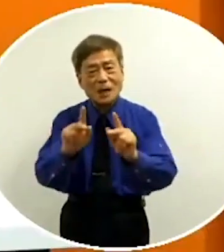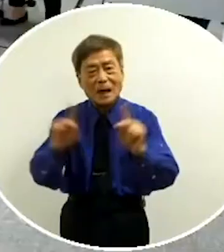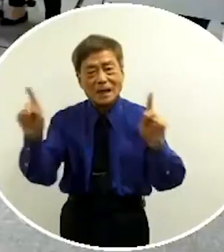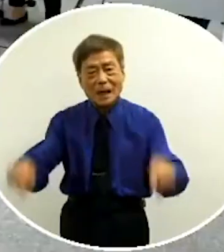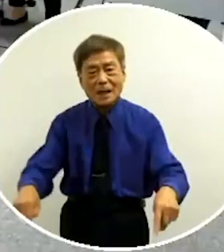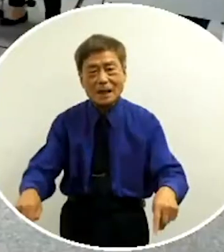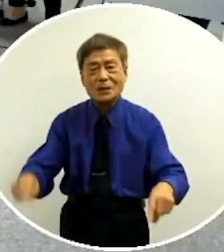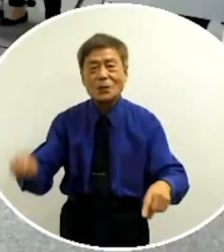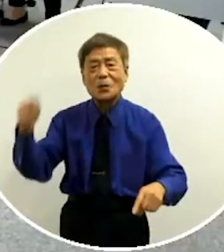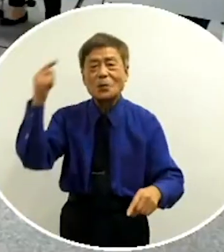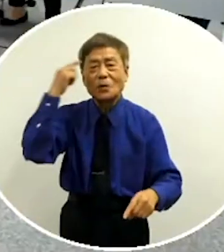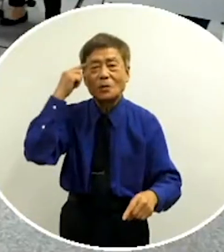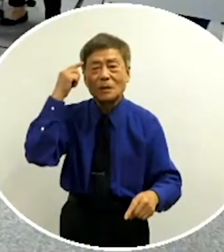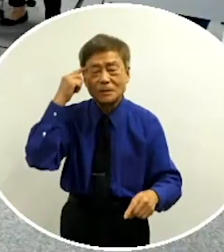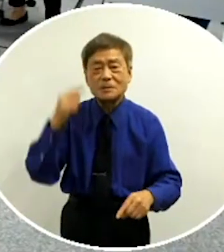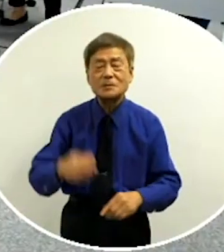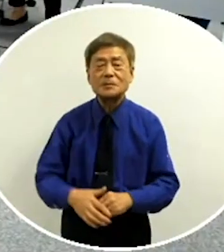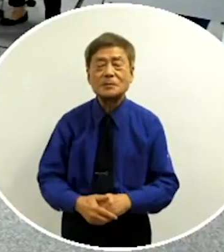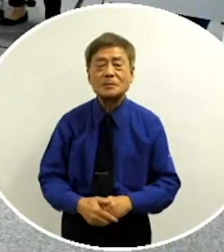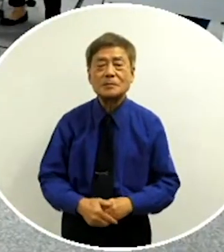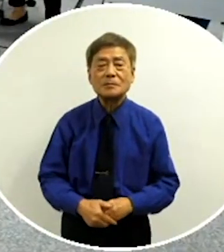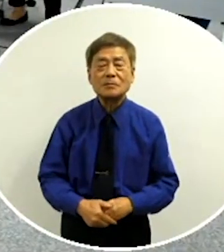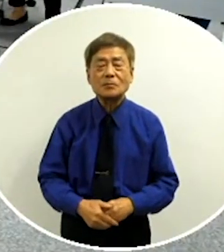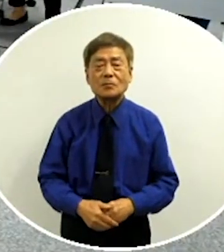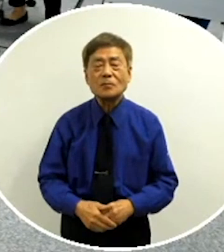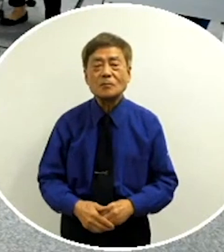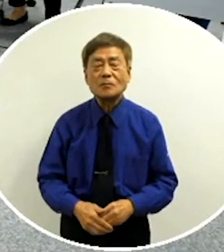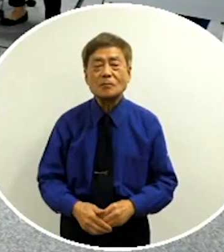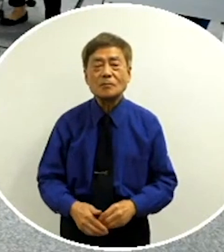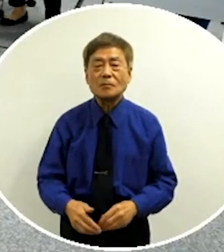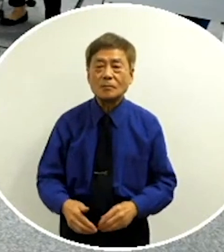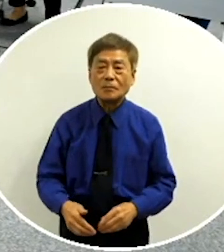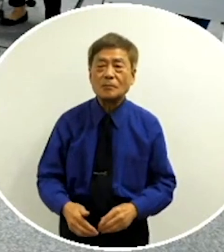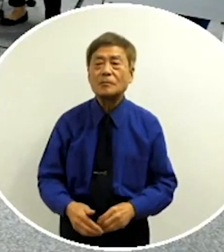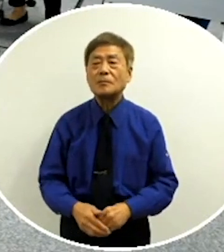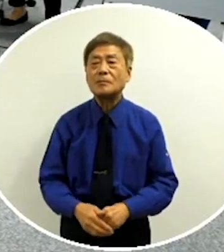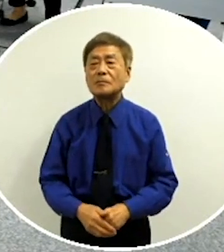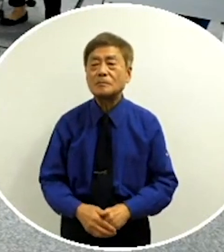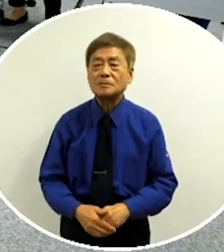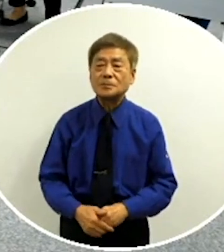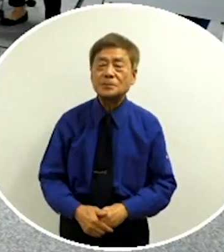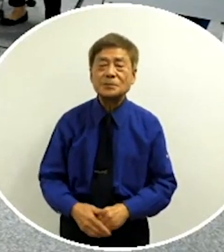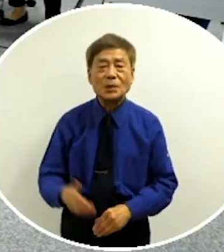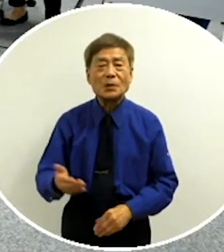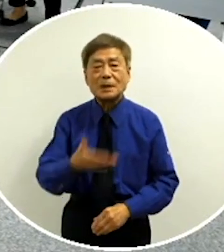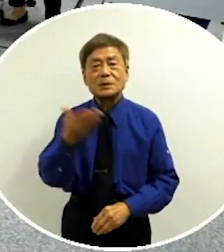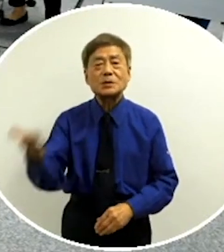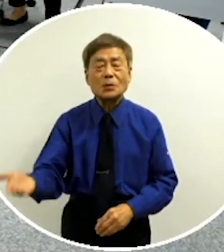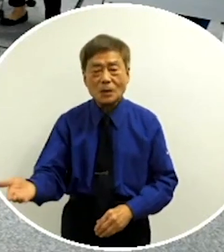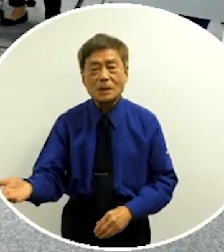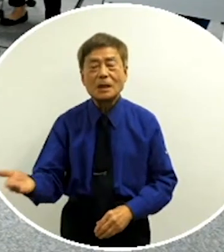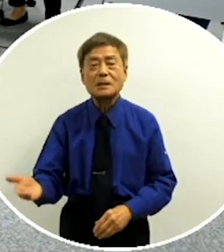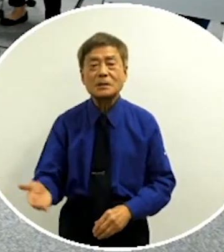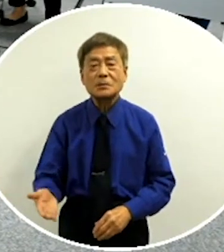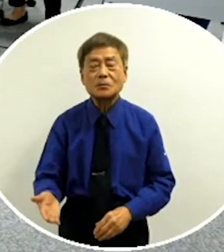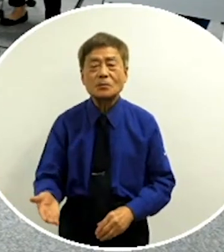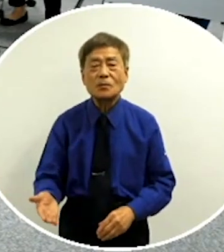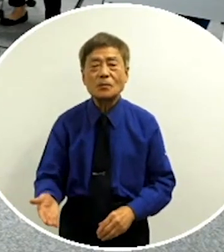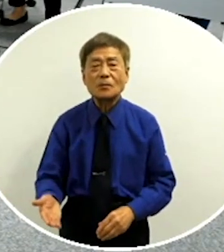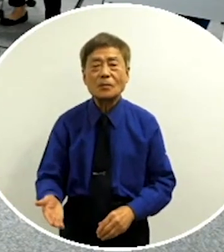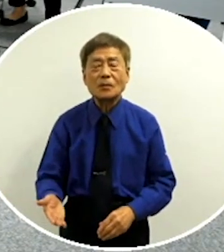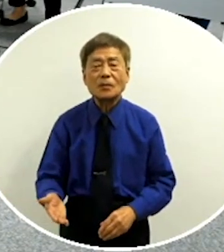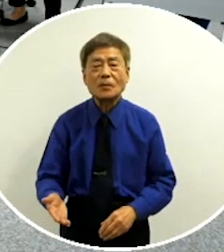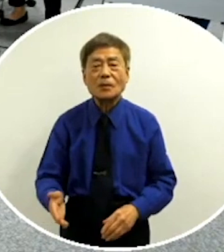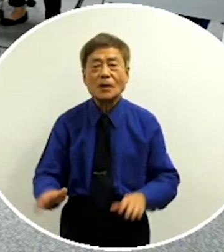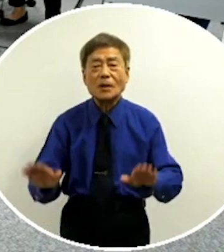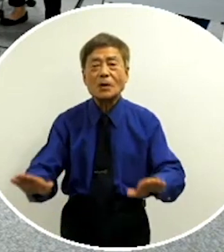ではあツヨさん艦名者の質問がございますなぁお願いいたしますはいありがとうございますあのもう言及